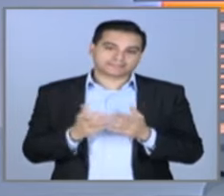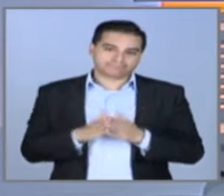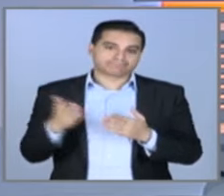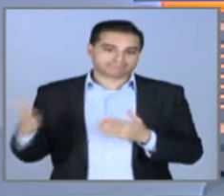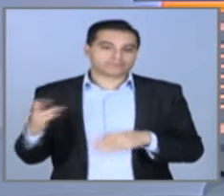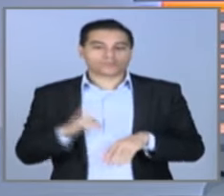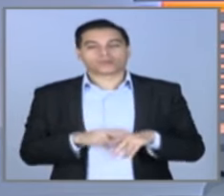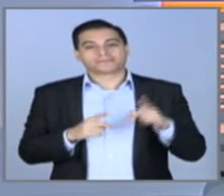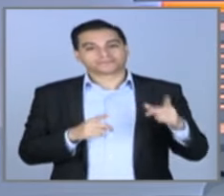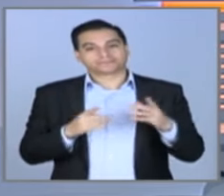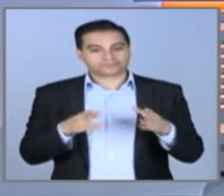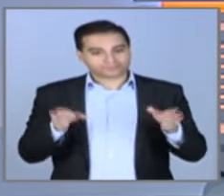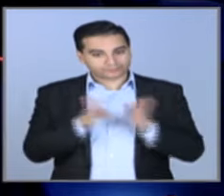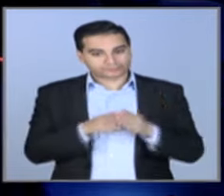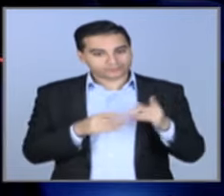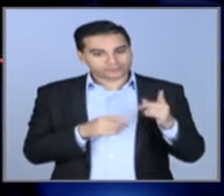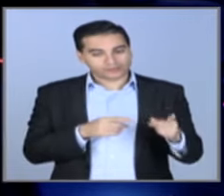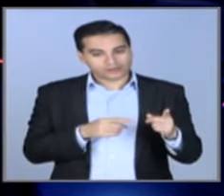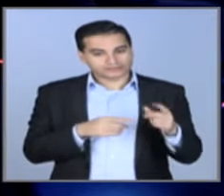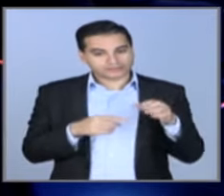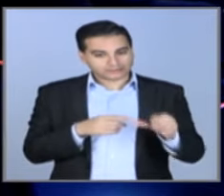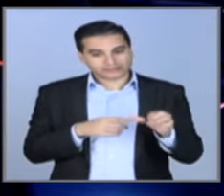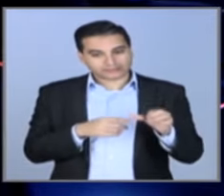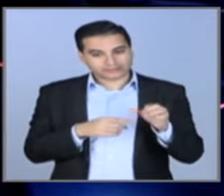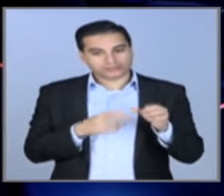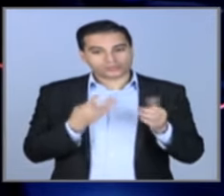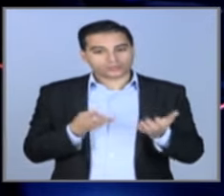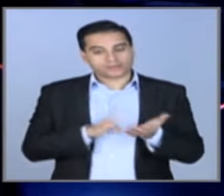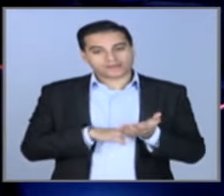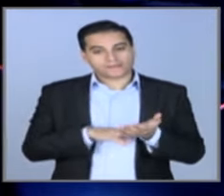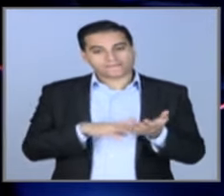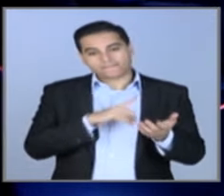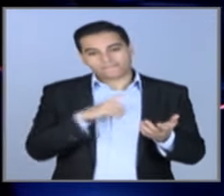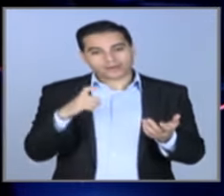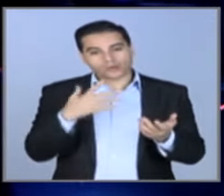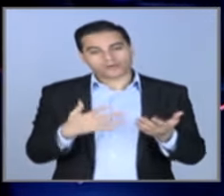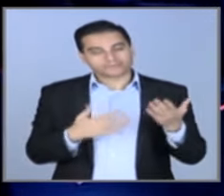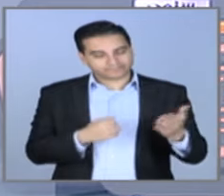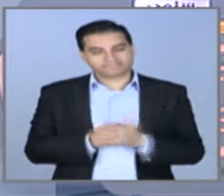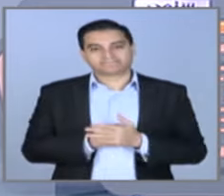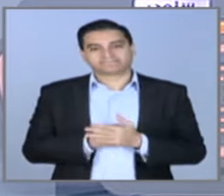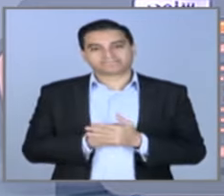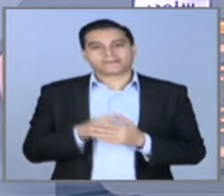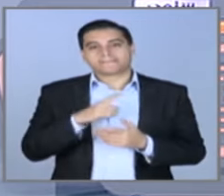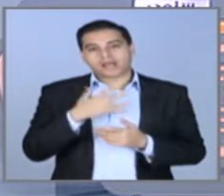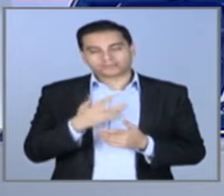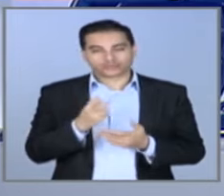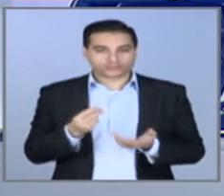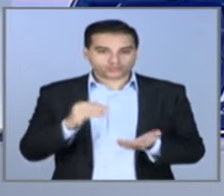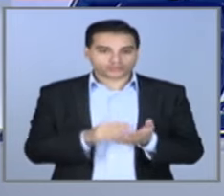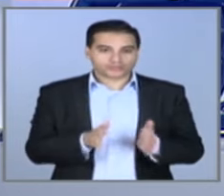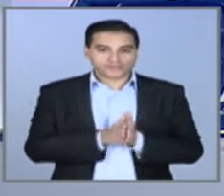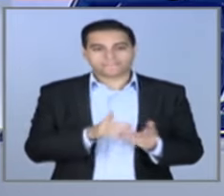95. أميرة كنتوا كام؟ 90. 3 إجابات صح بقيتوا 105. 105 و